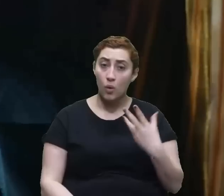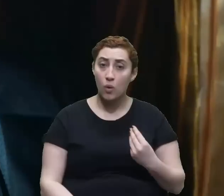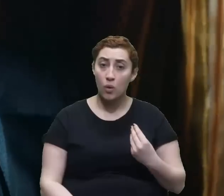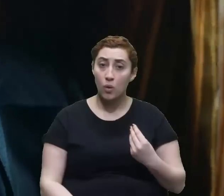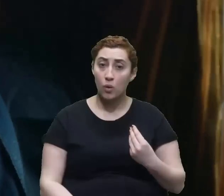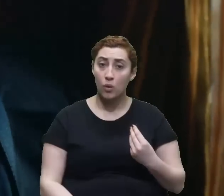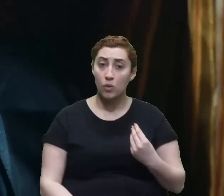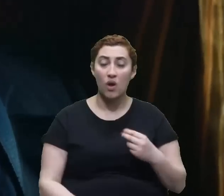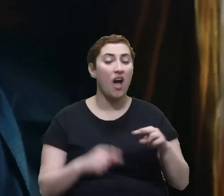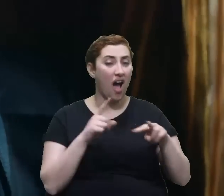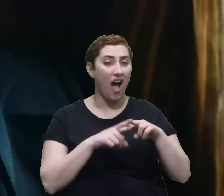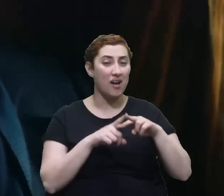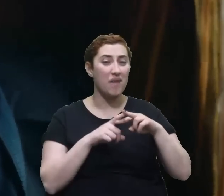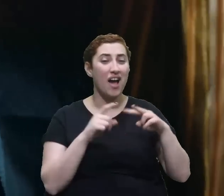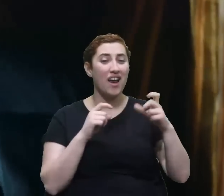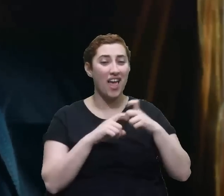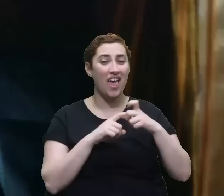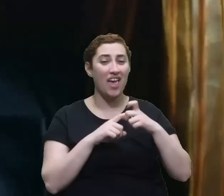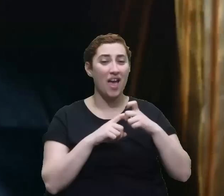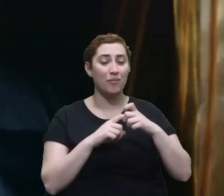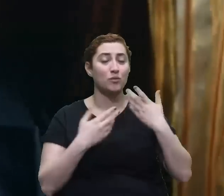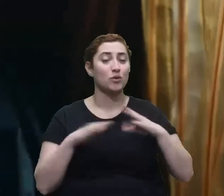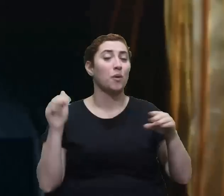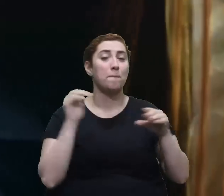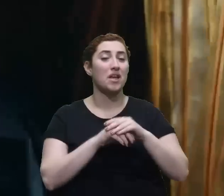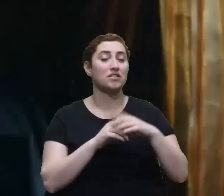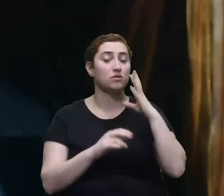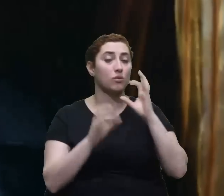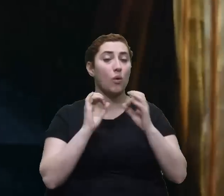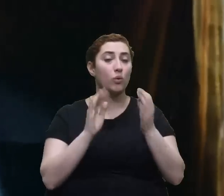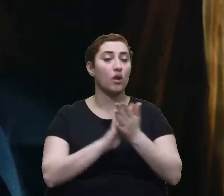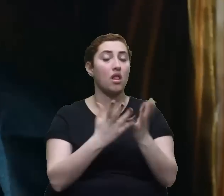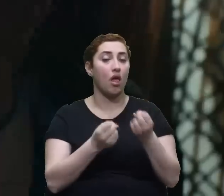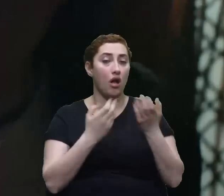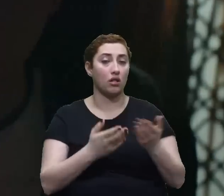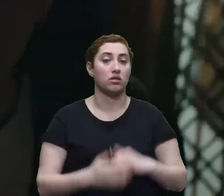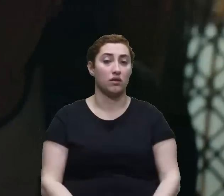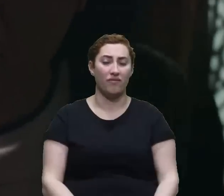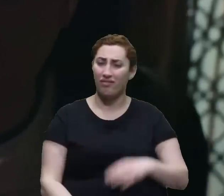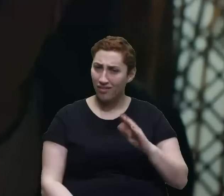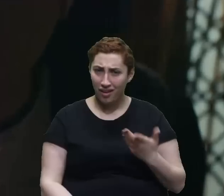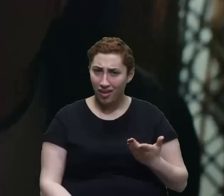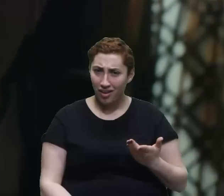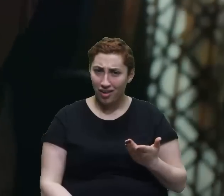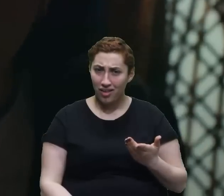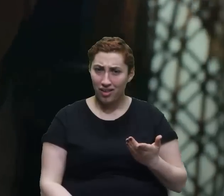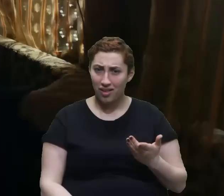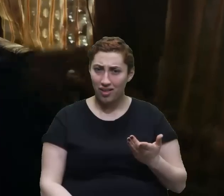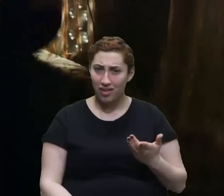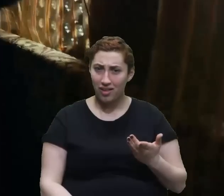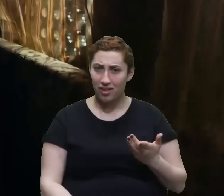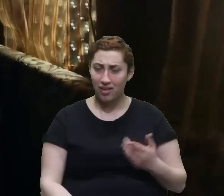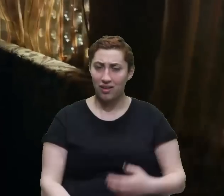oldu? Akbar Ayam, Yüce Meclis'in kontrolünü ele geçirdi. Ne? Yüce